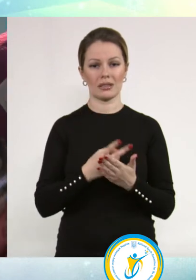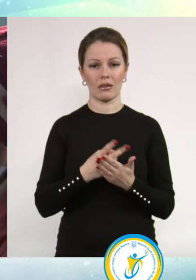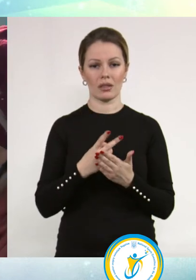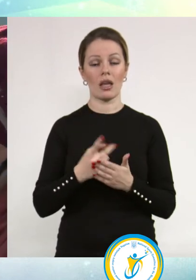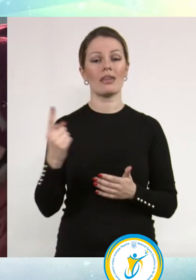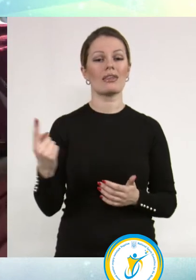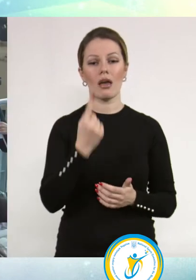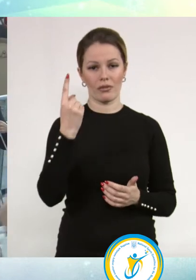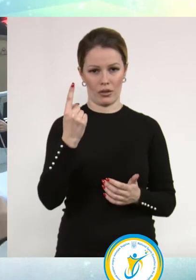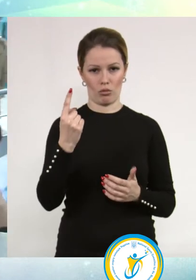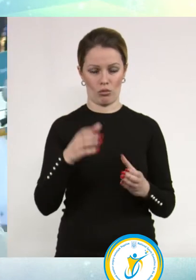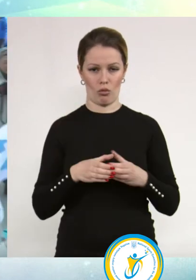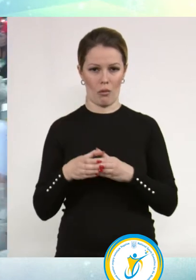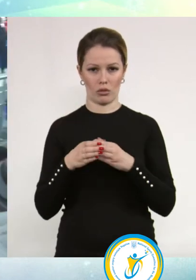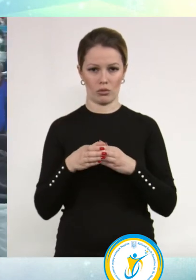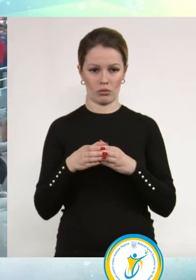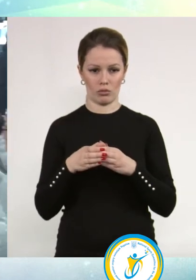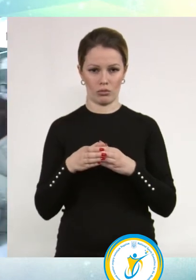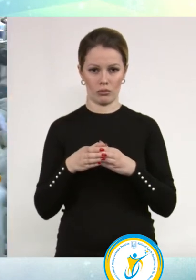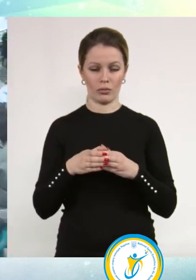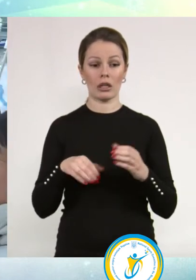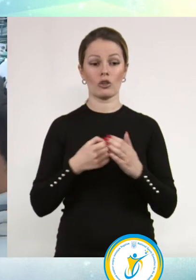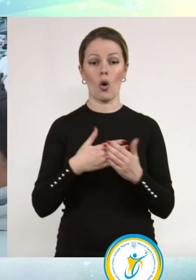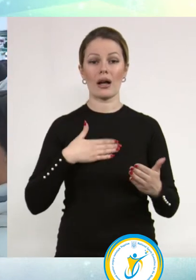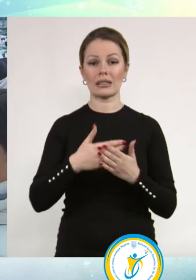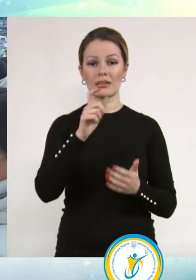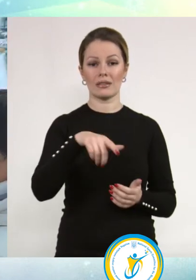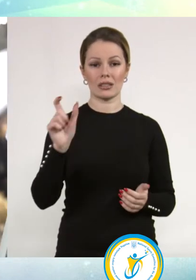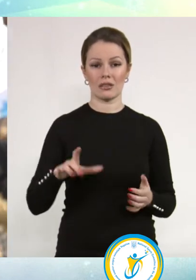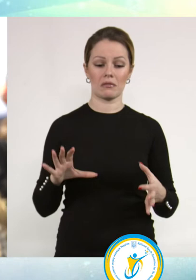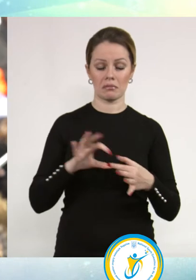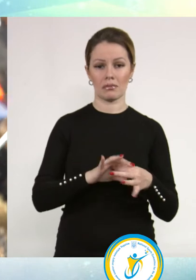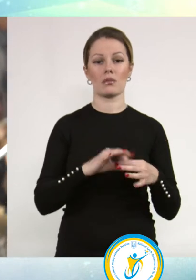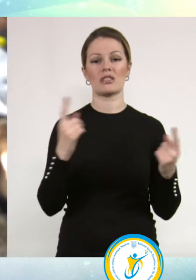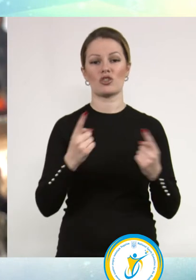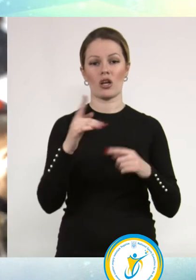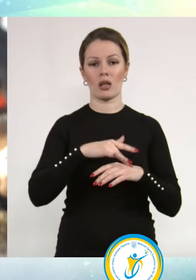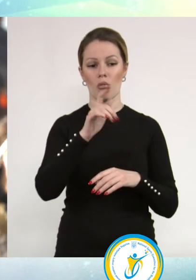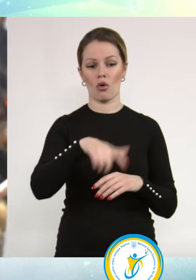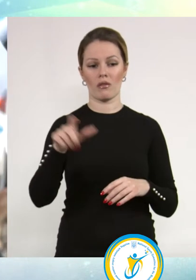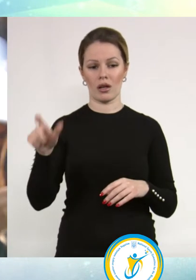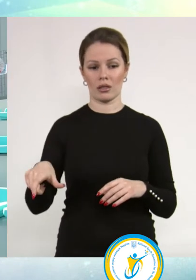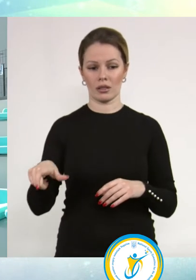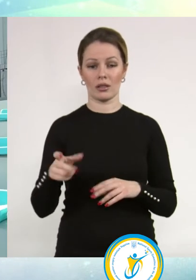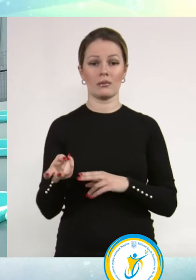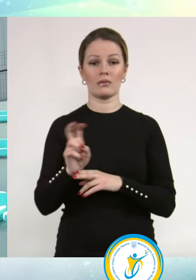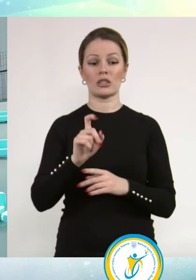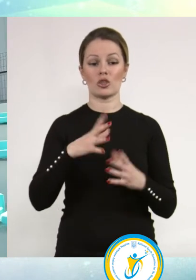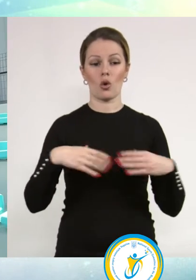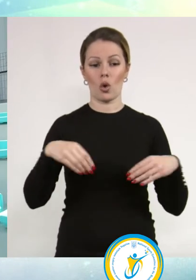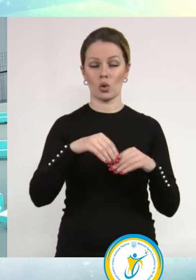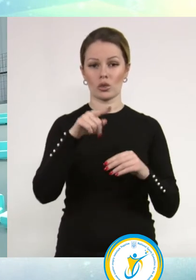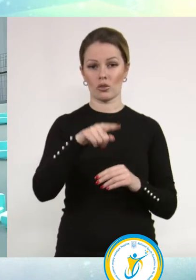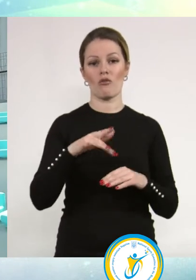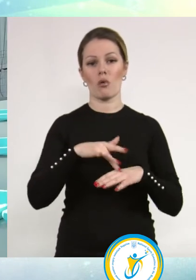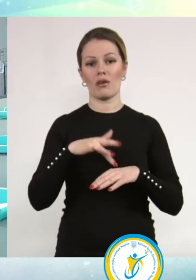бути представлені єдиною командою. До активістів долучилися і звичайні вболівальники. Сук Джингбор прийшов